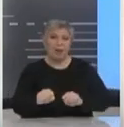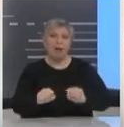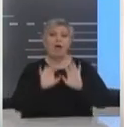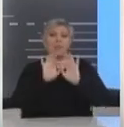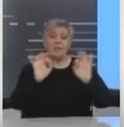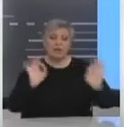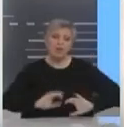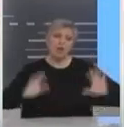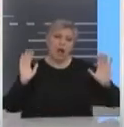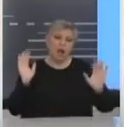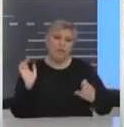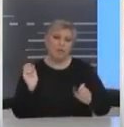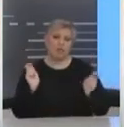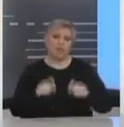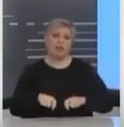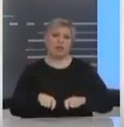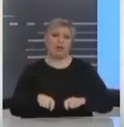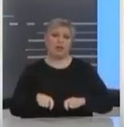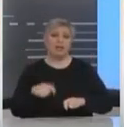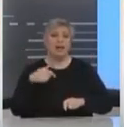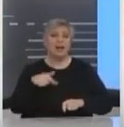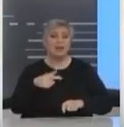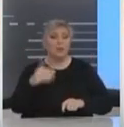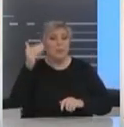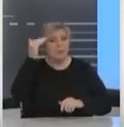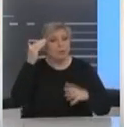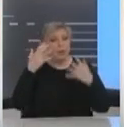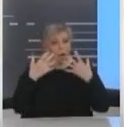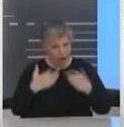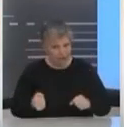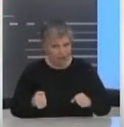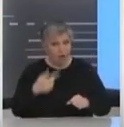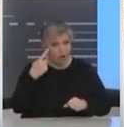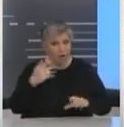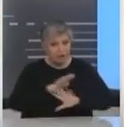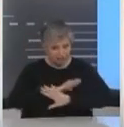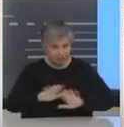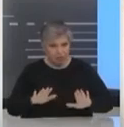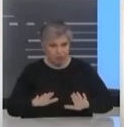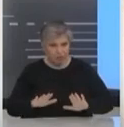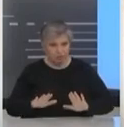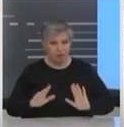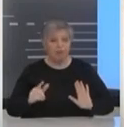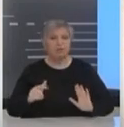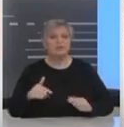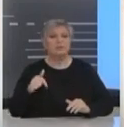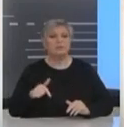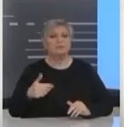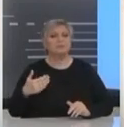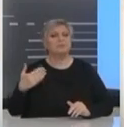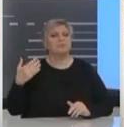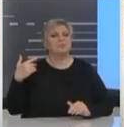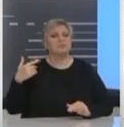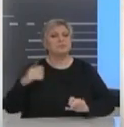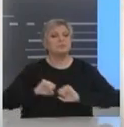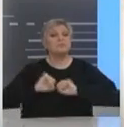θα περάσουν τα σχέδιά σας. Δεν θα τελειώσω εδώ. Έγινε συνέδριο τότε